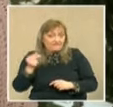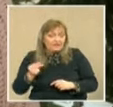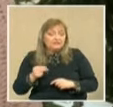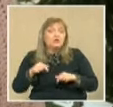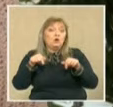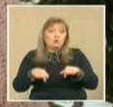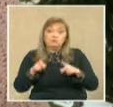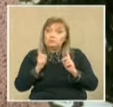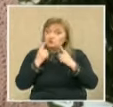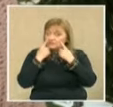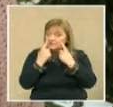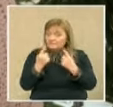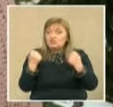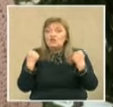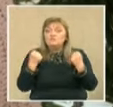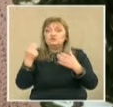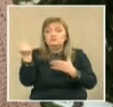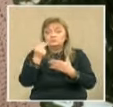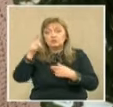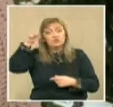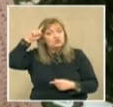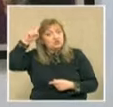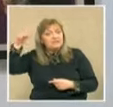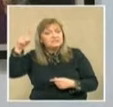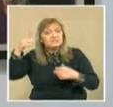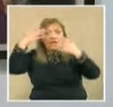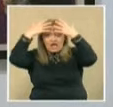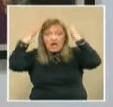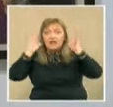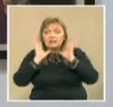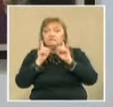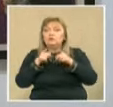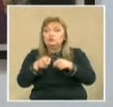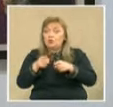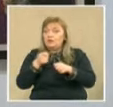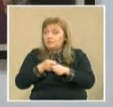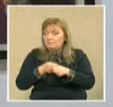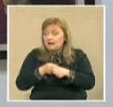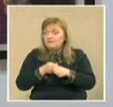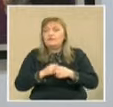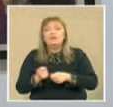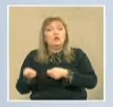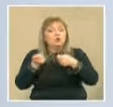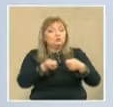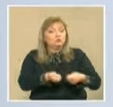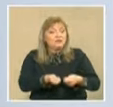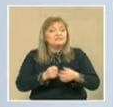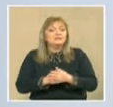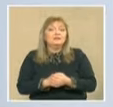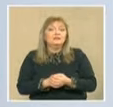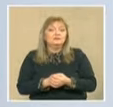в живописта. Женски портрети, женски глави, които той е изобразил и е донесъл от нас, така,